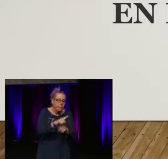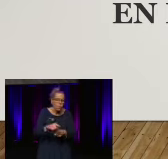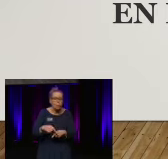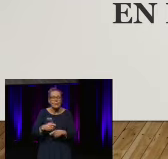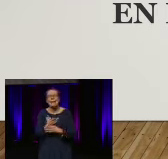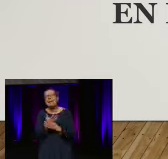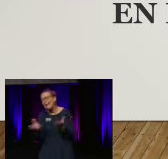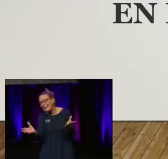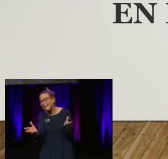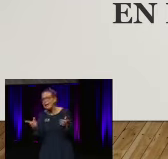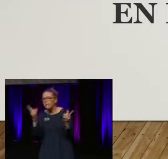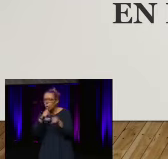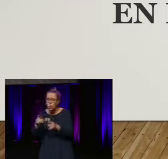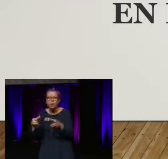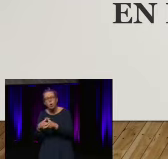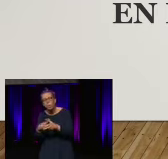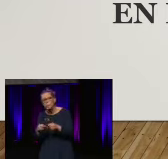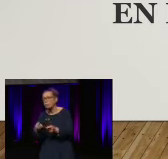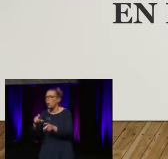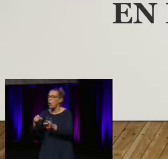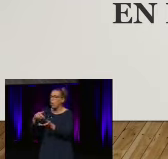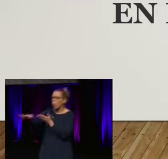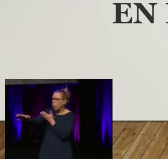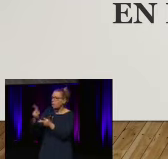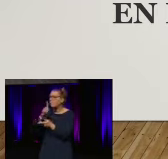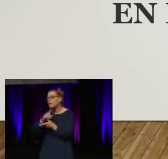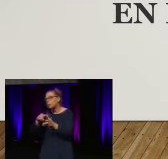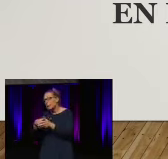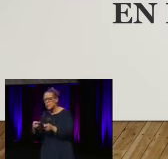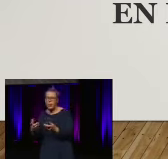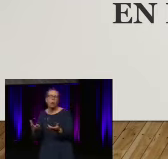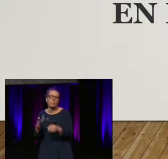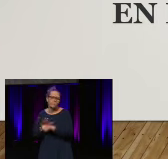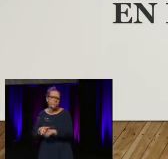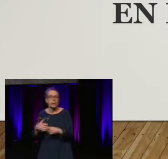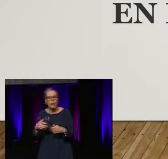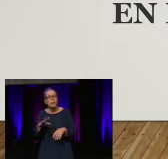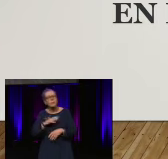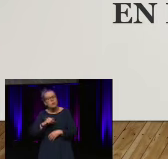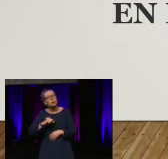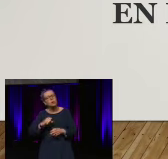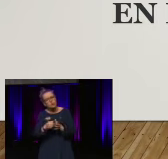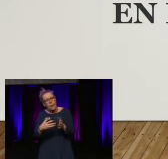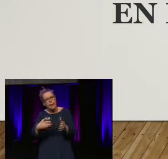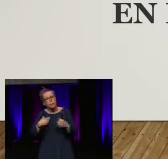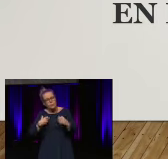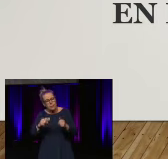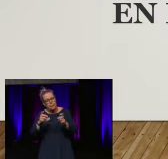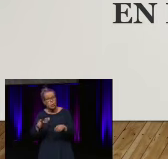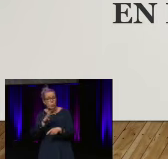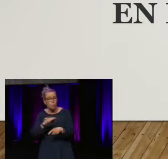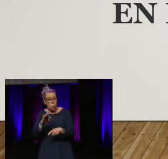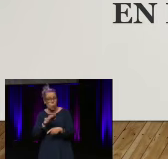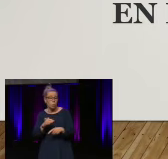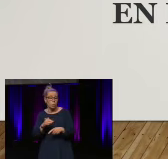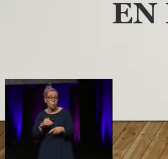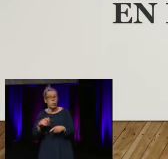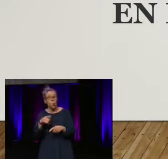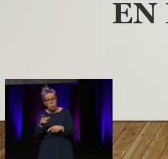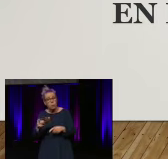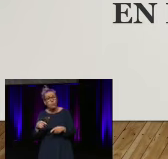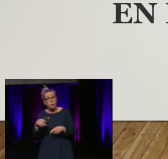icke-grupper, folkgrupper som ska uteslutas. Det finns ju möjlighet att driva sådana frågor idag och få gehör, tyvärr. Ja,